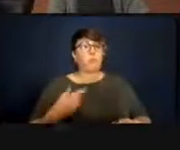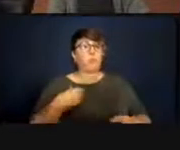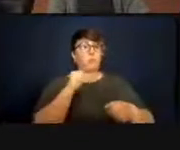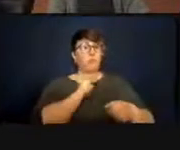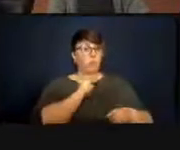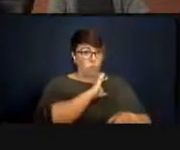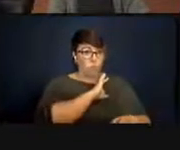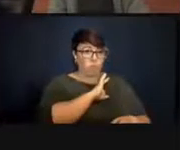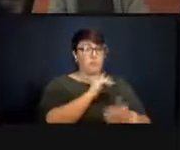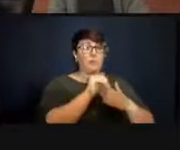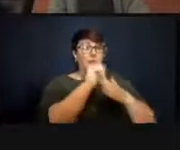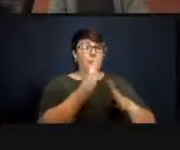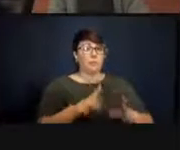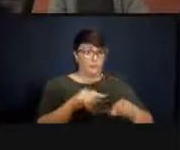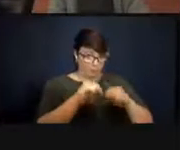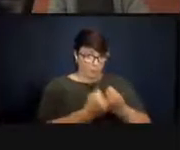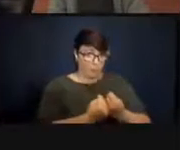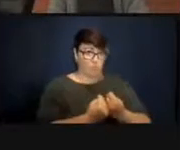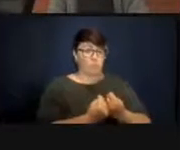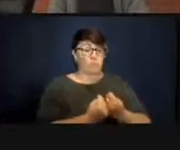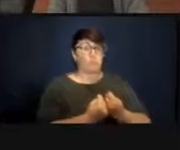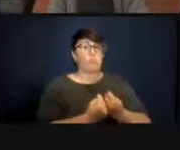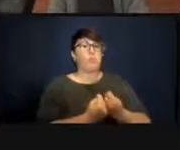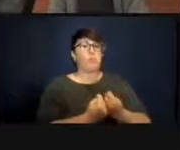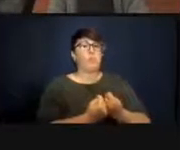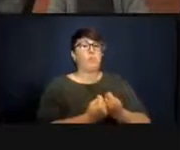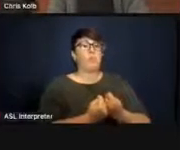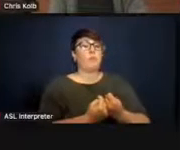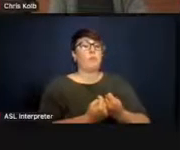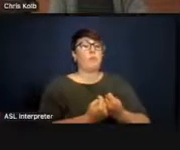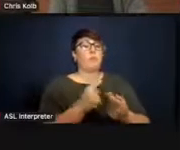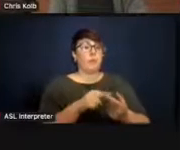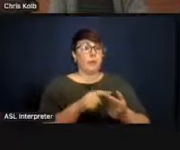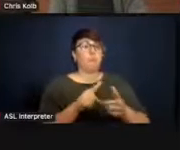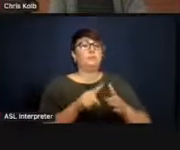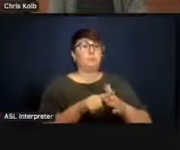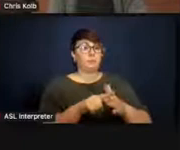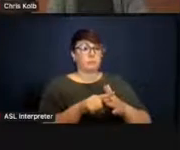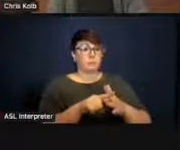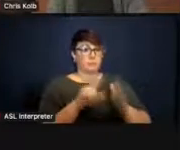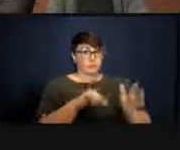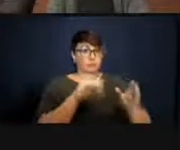Lakini kwa sasa tunashughulikia masuala ya bajeti na